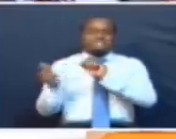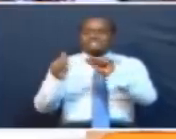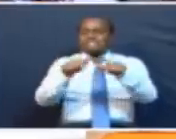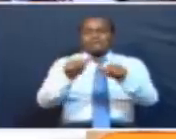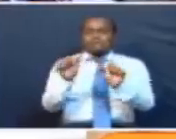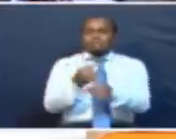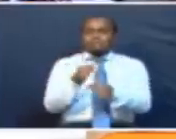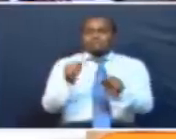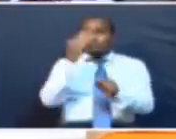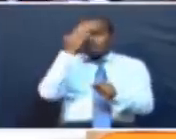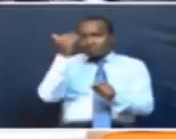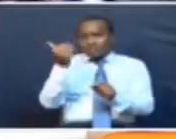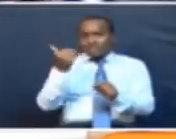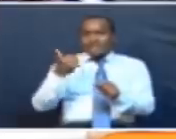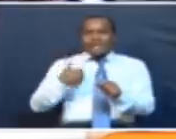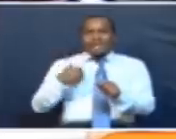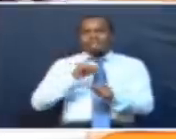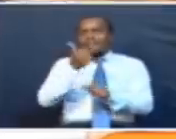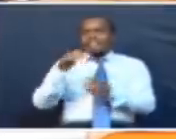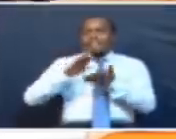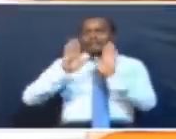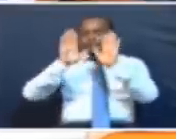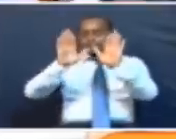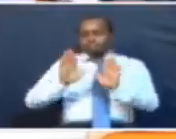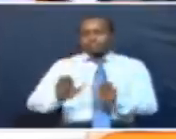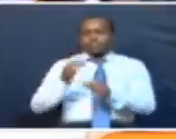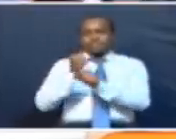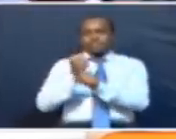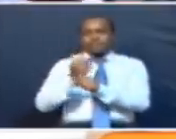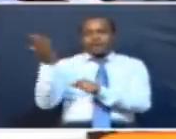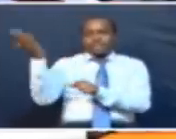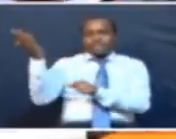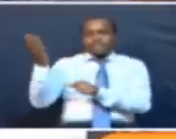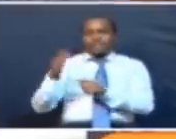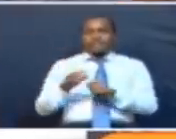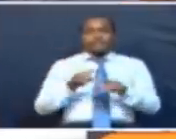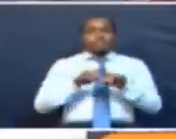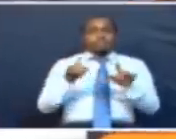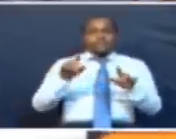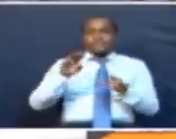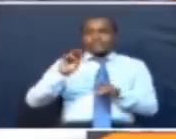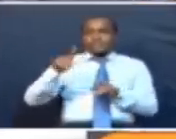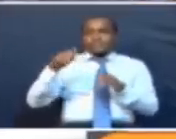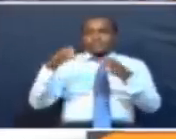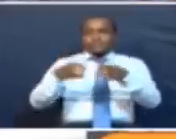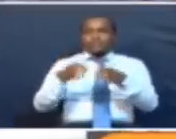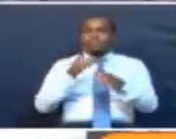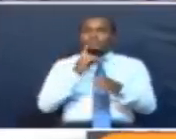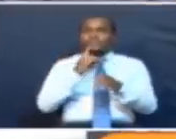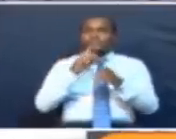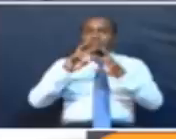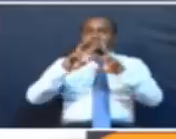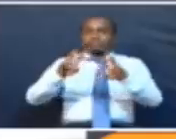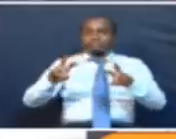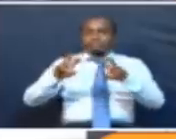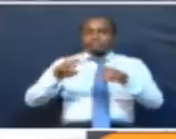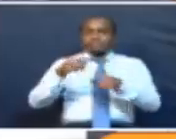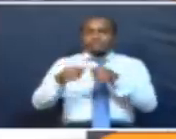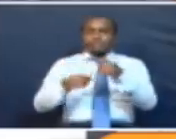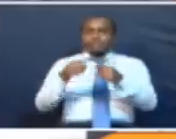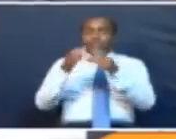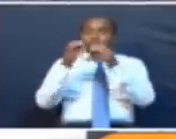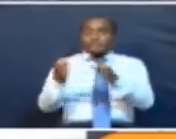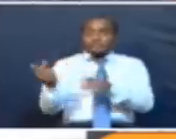hii kwani alikuwa na kazi muhimu zaidi, lakini kwa mujibu wa wabunge uchunguzi wao unaendelea kufifia endapo